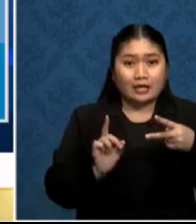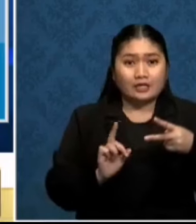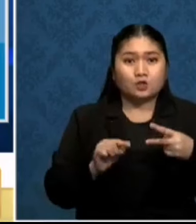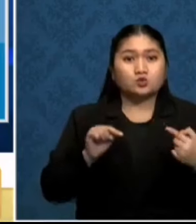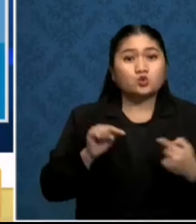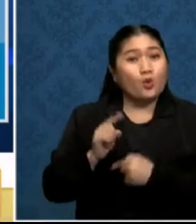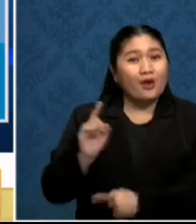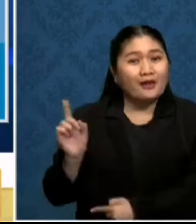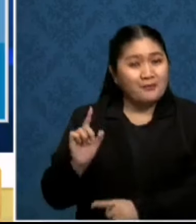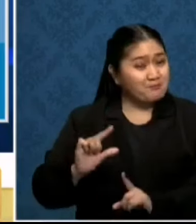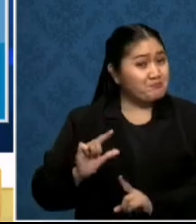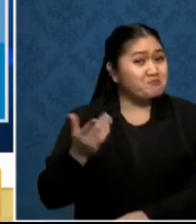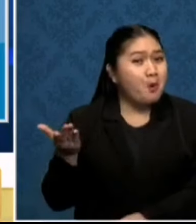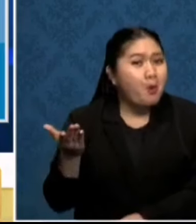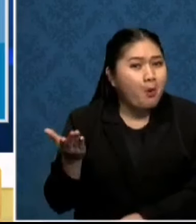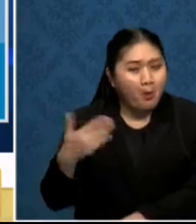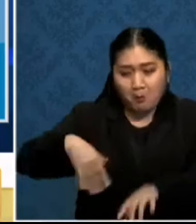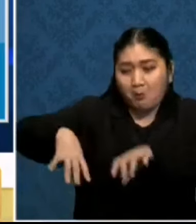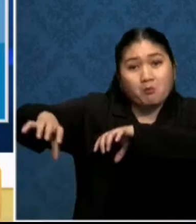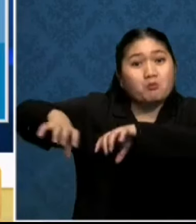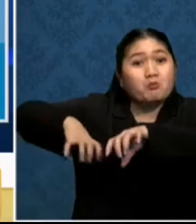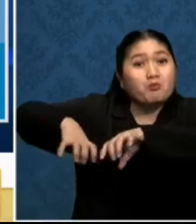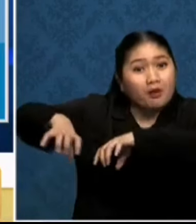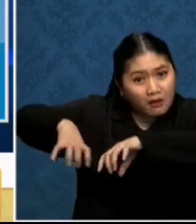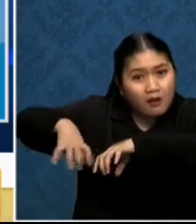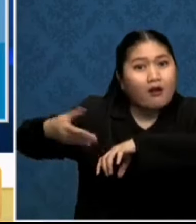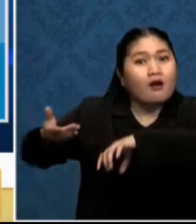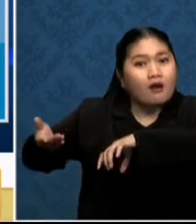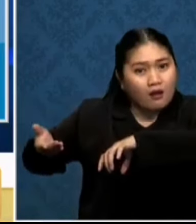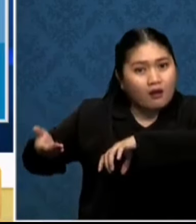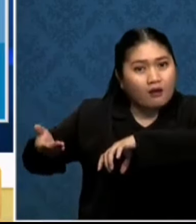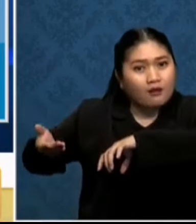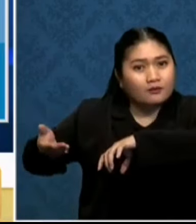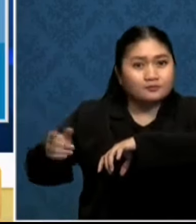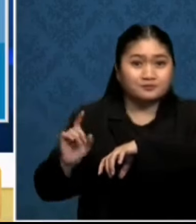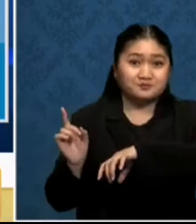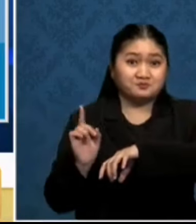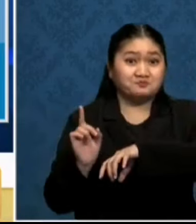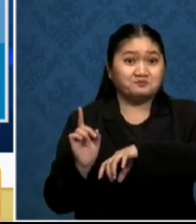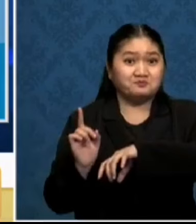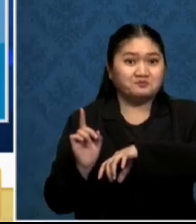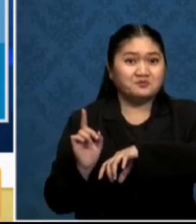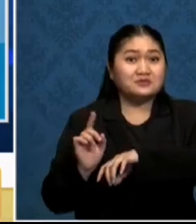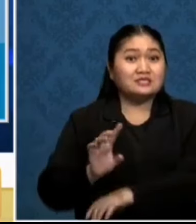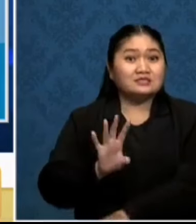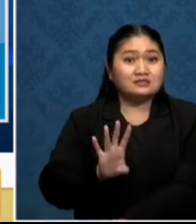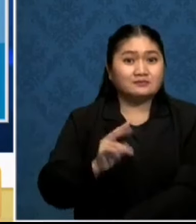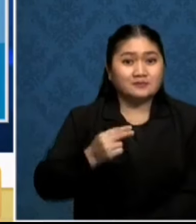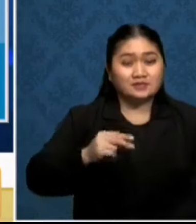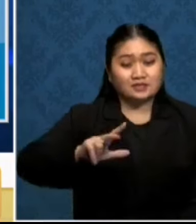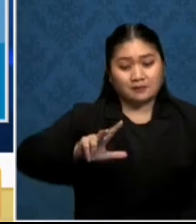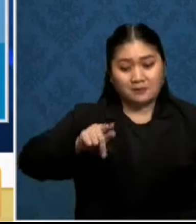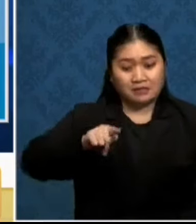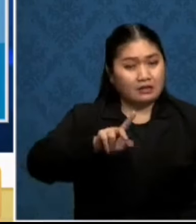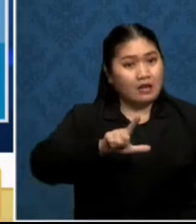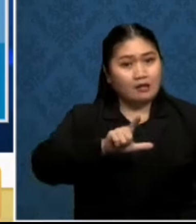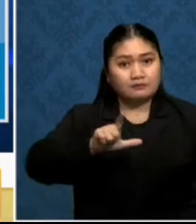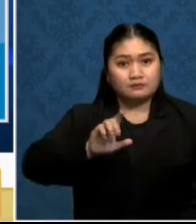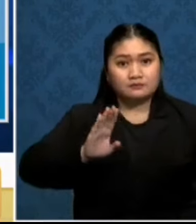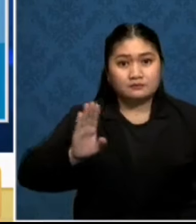คำว่าไปบริหารจัดการอีก 43,000ล้าน